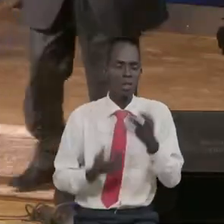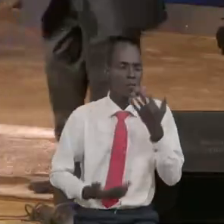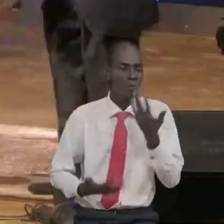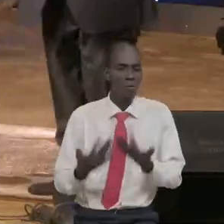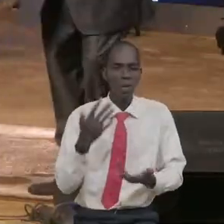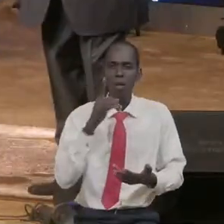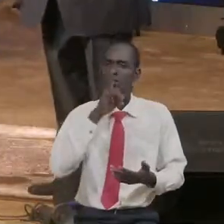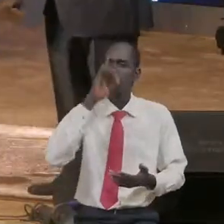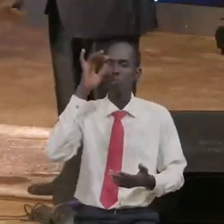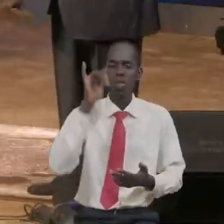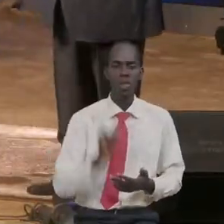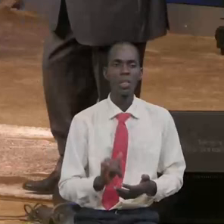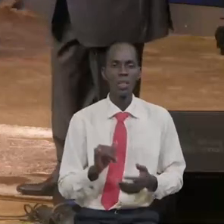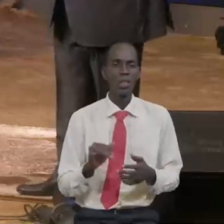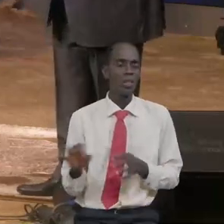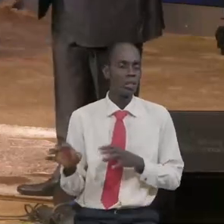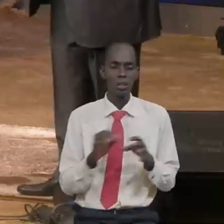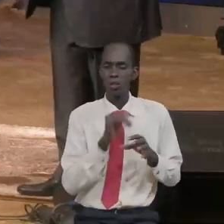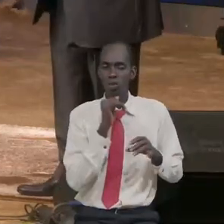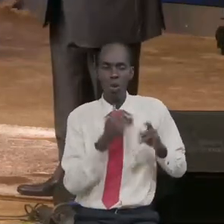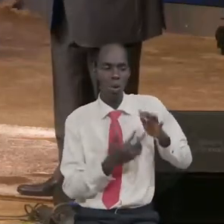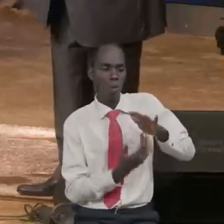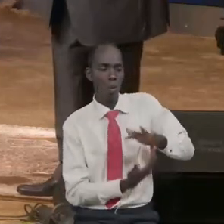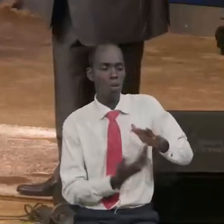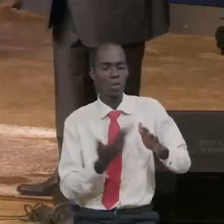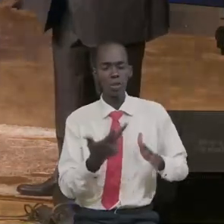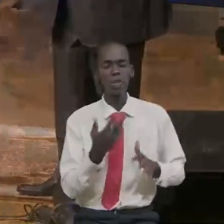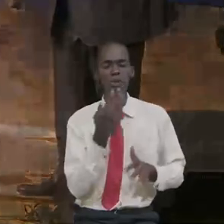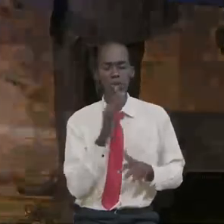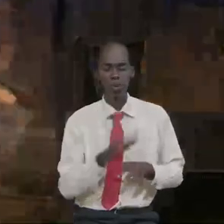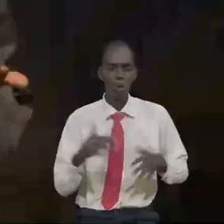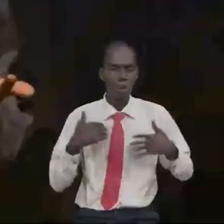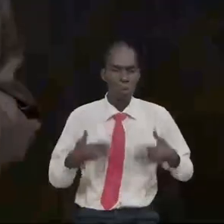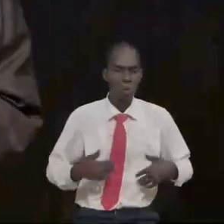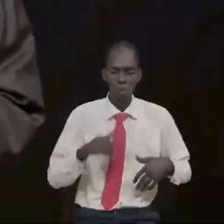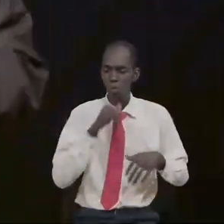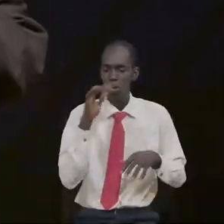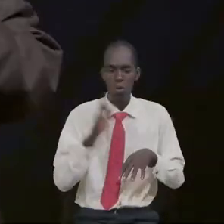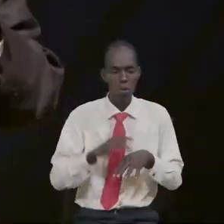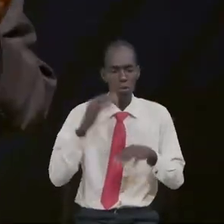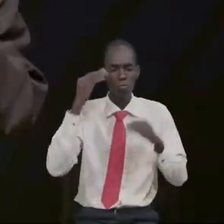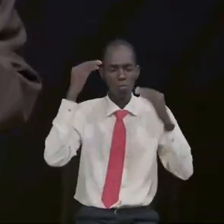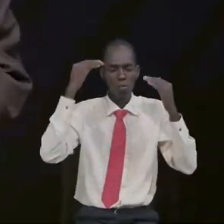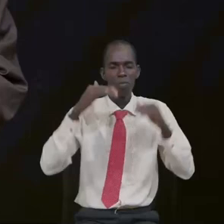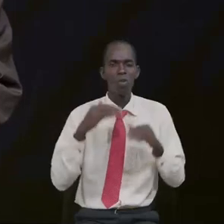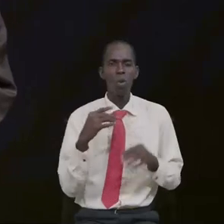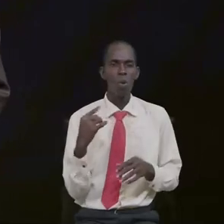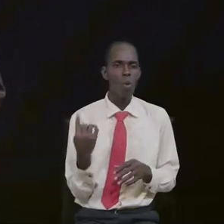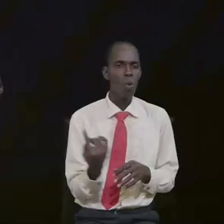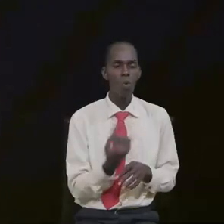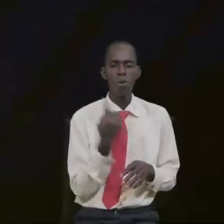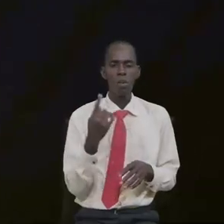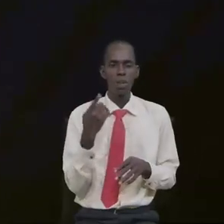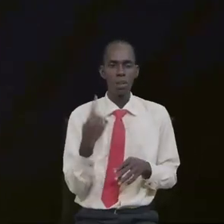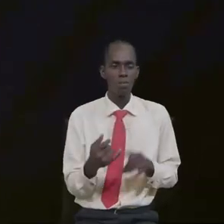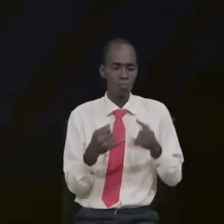a actuellement, le feu au fait n'a pas brûlé leur corps, leurs cheveux, leurs habits,